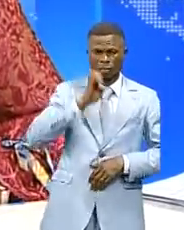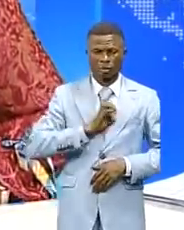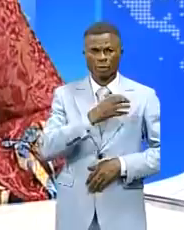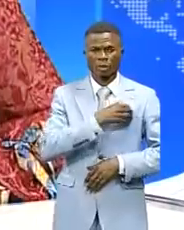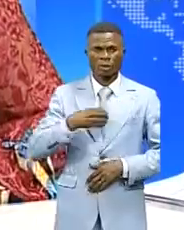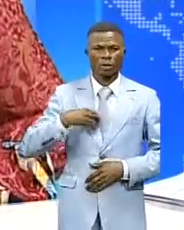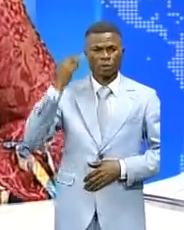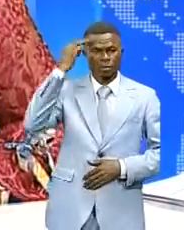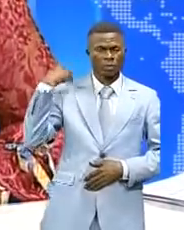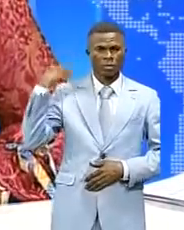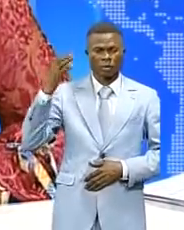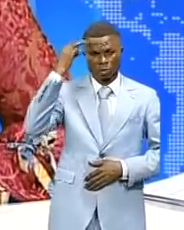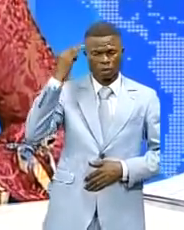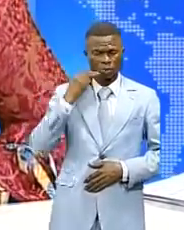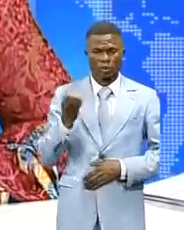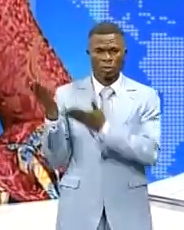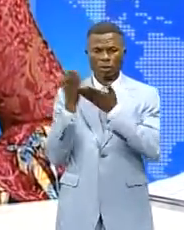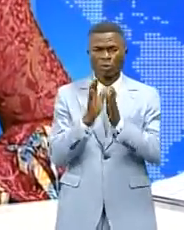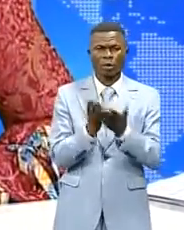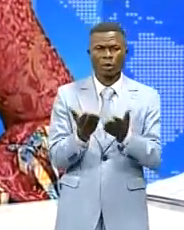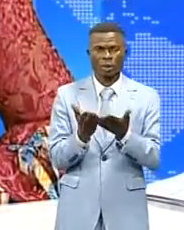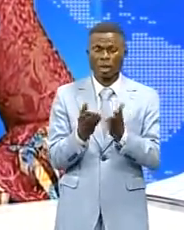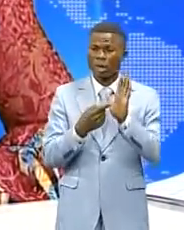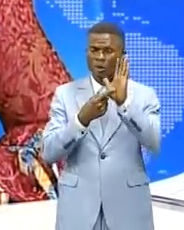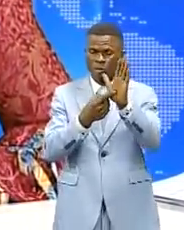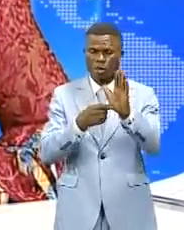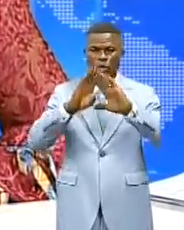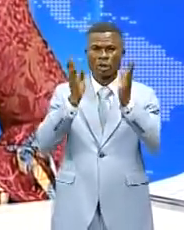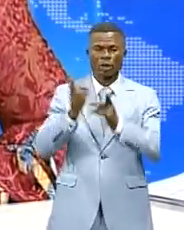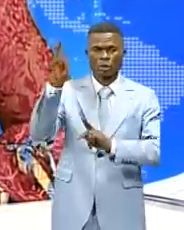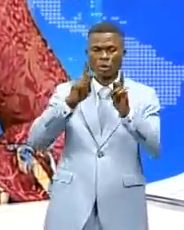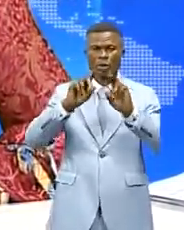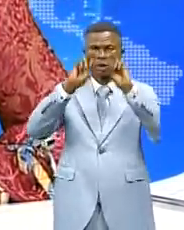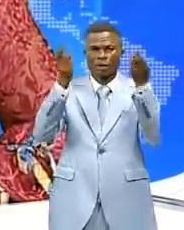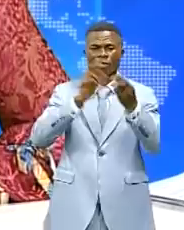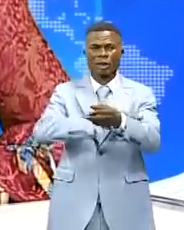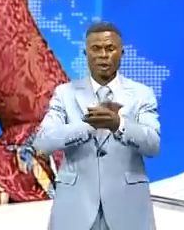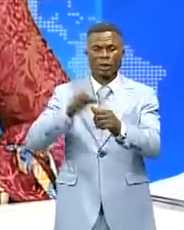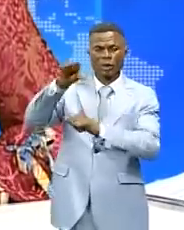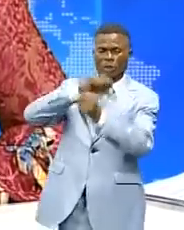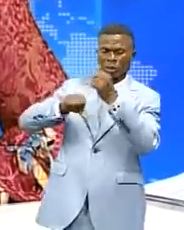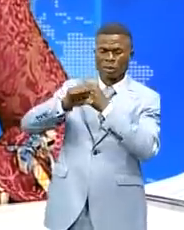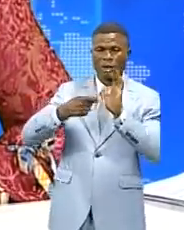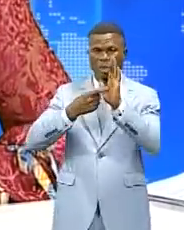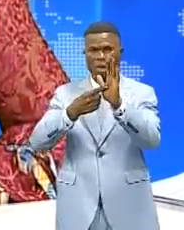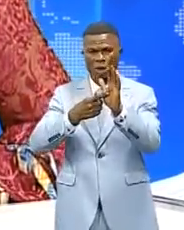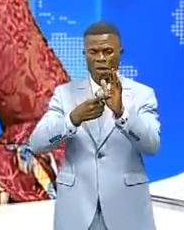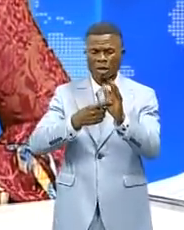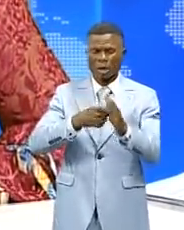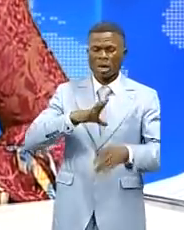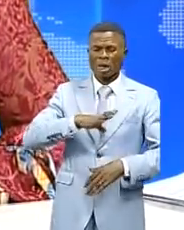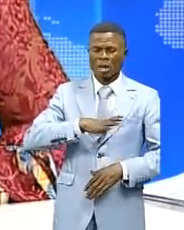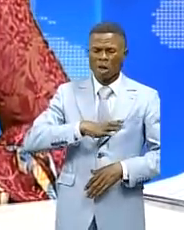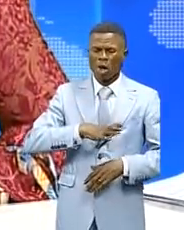d'état ministre du portefeuille témoigne à tous les habitants de goma et des 6 environ l'expression de sa profonde compassion